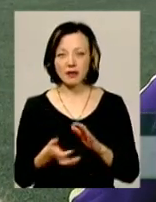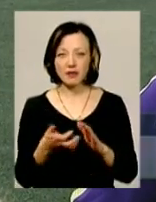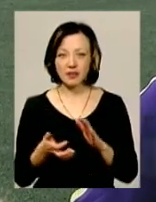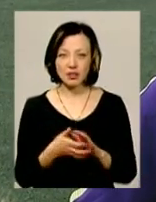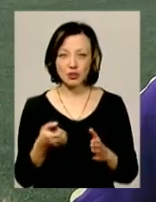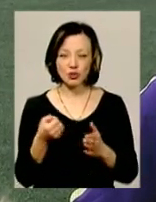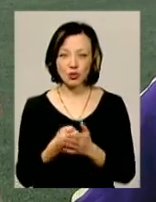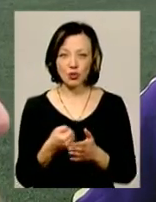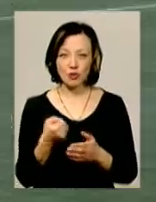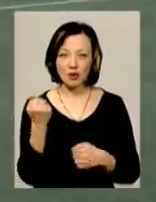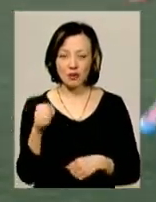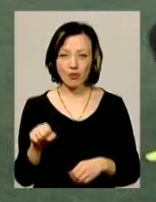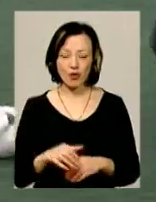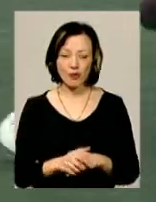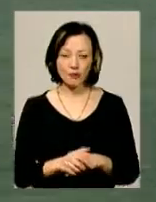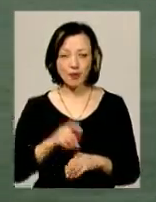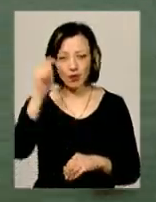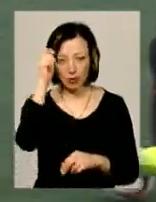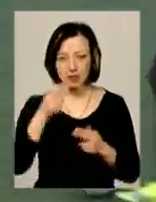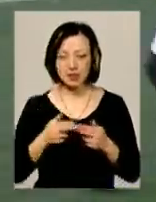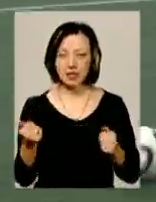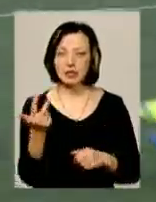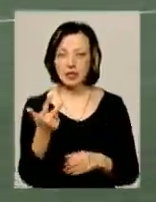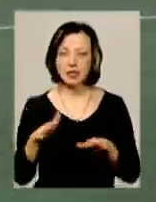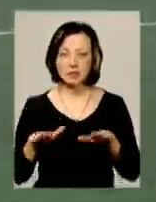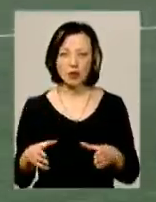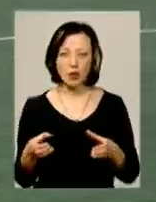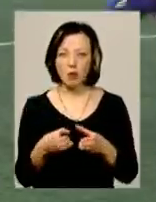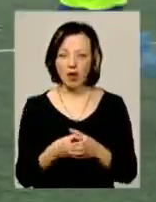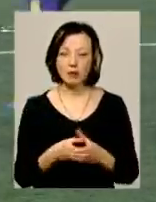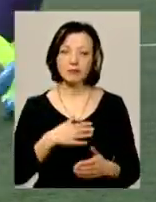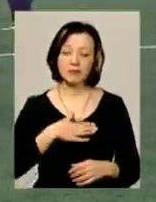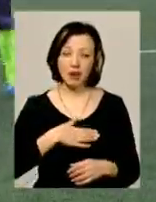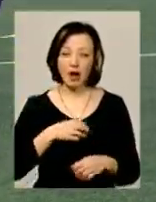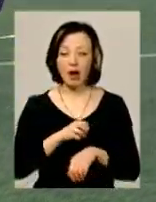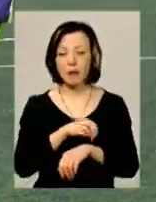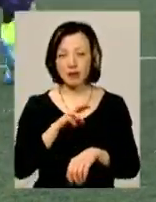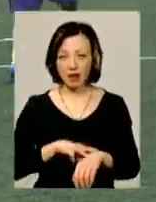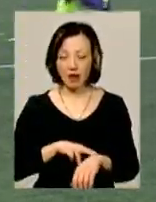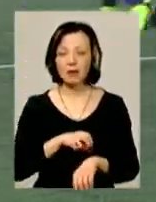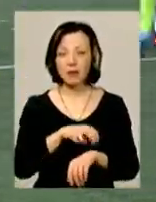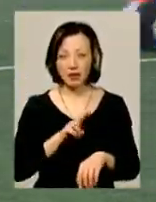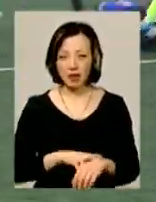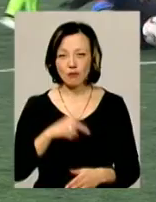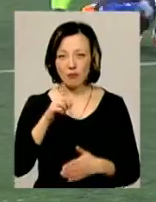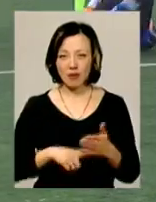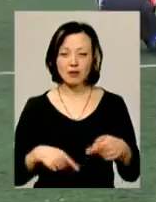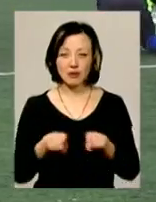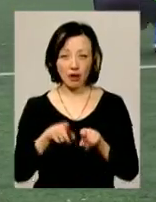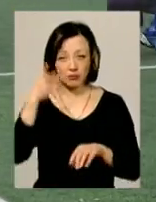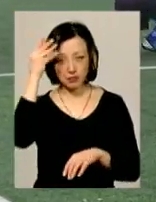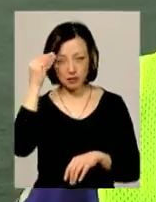вистачило до перемоги. Хлопець зізнається, 3-є місце команду не надто влаштовує, та капітан упевнений, гравці таким чином набувають